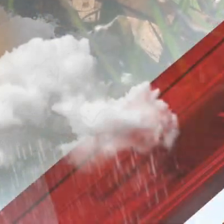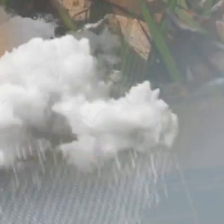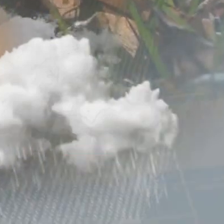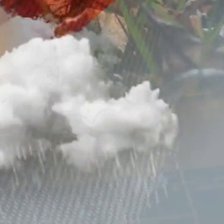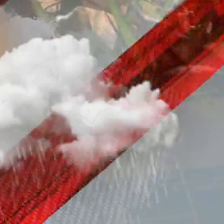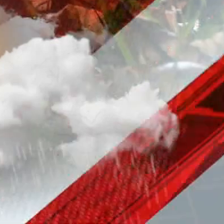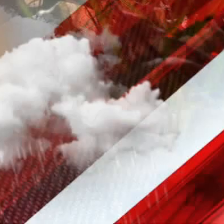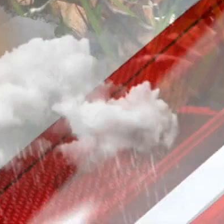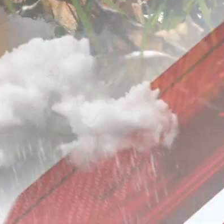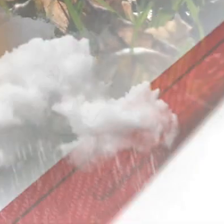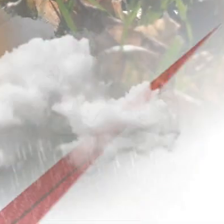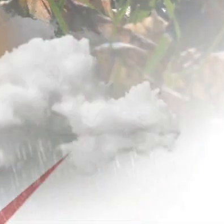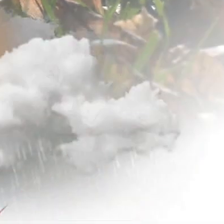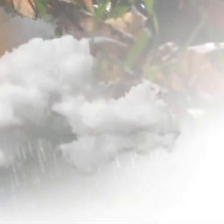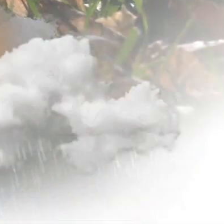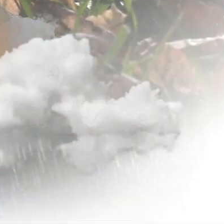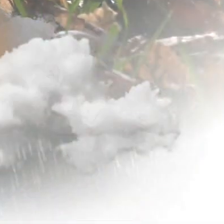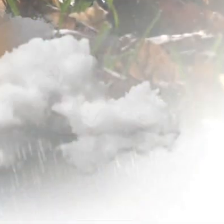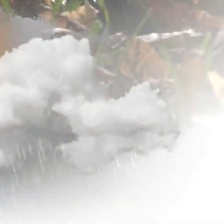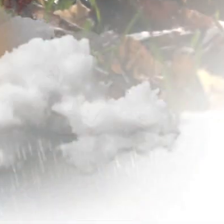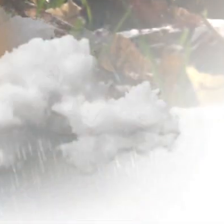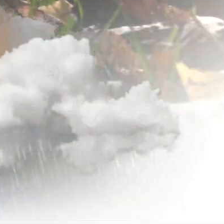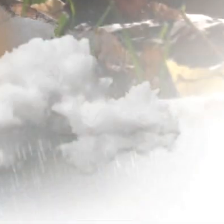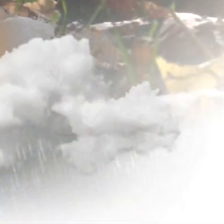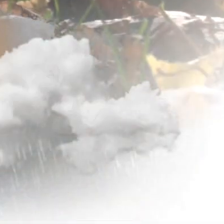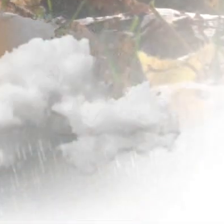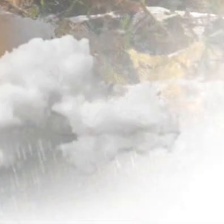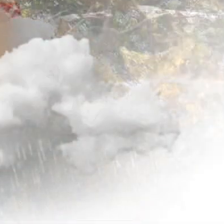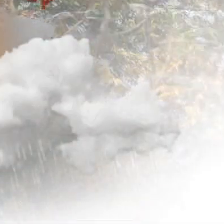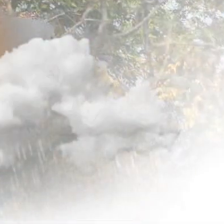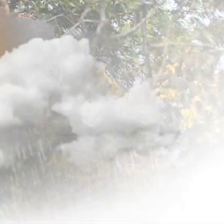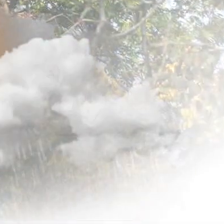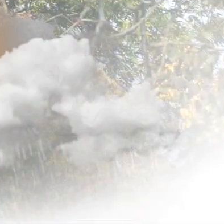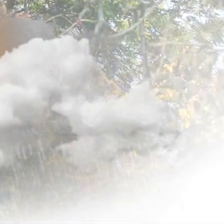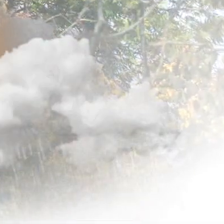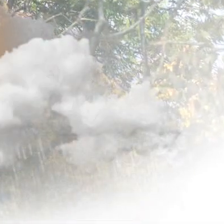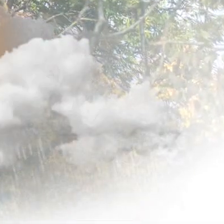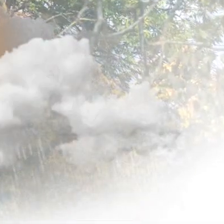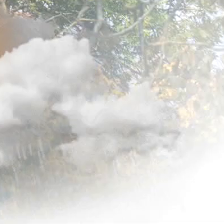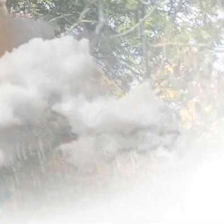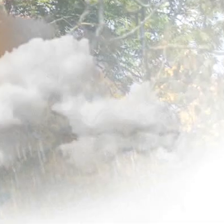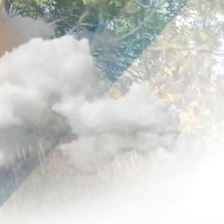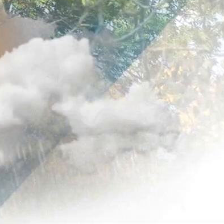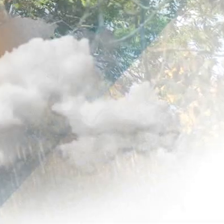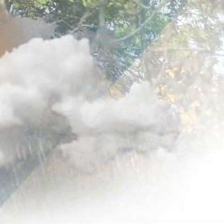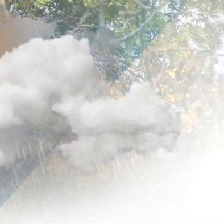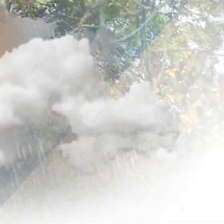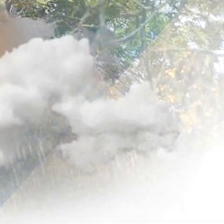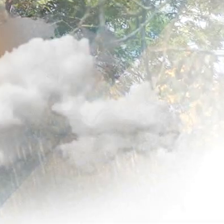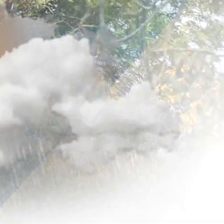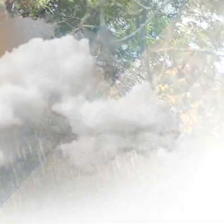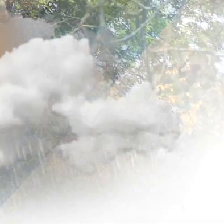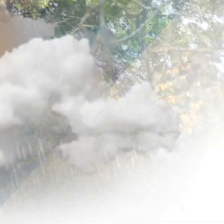Дятлови и Кареличах, каля 18 градусов тепла ранецей до плюс 24 днем и до плюс 19